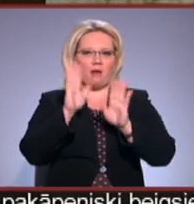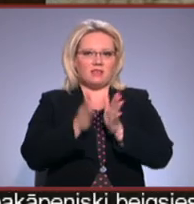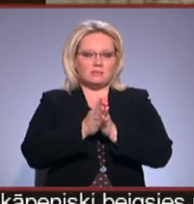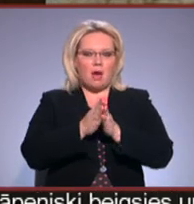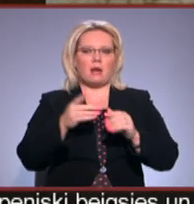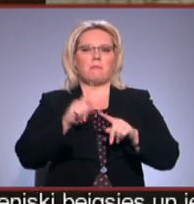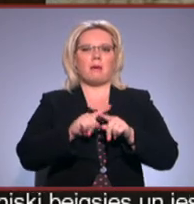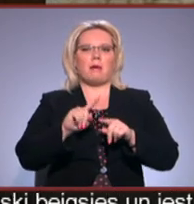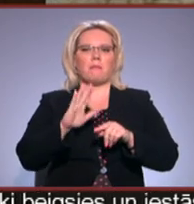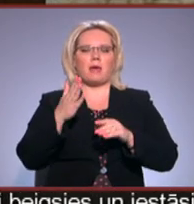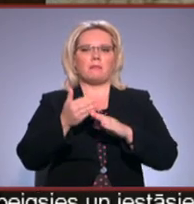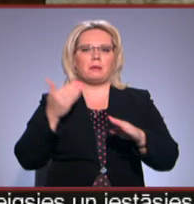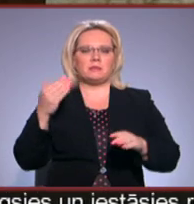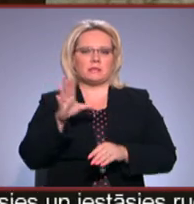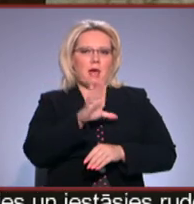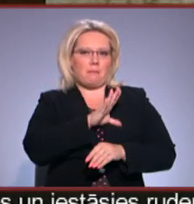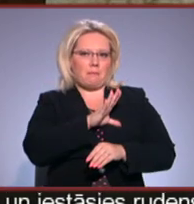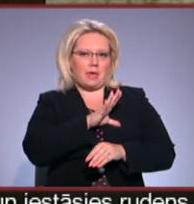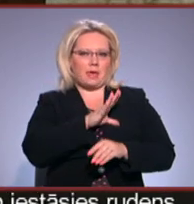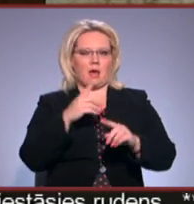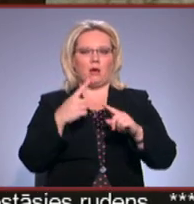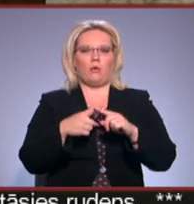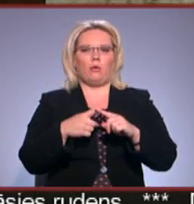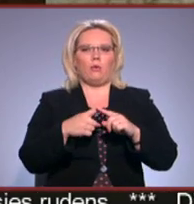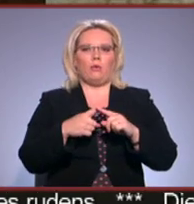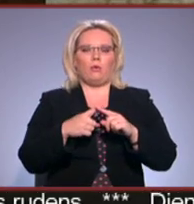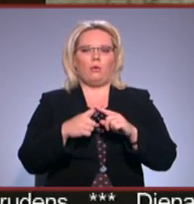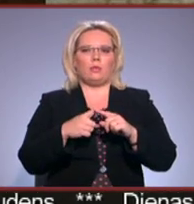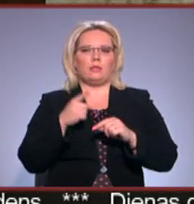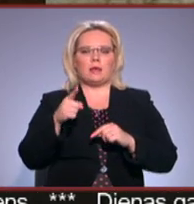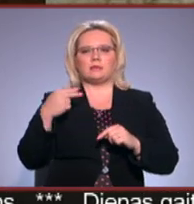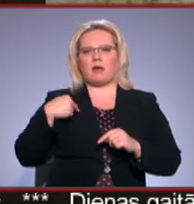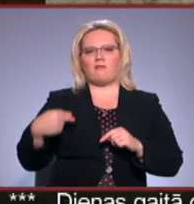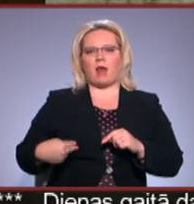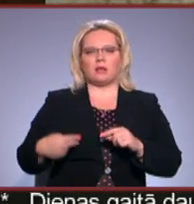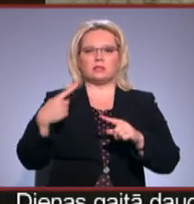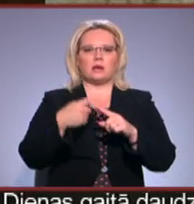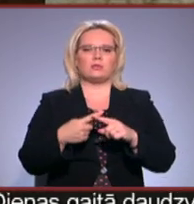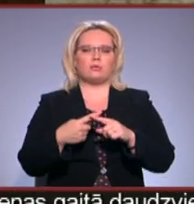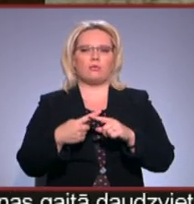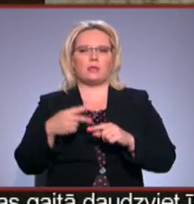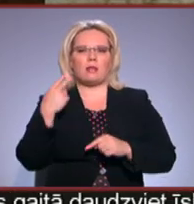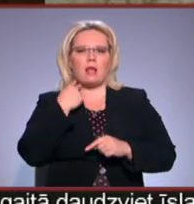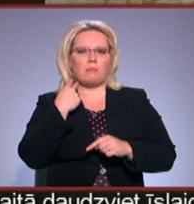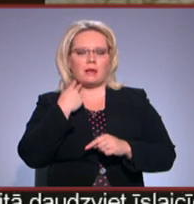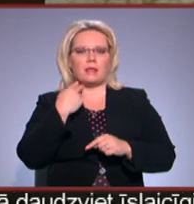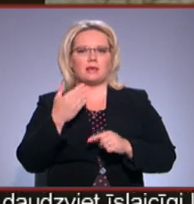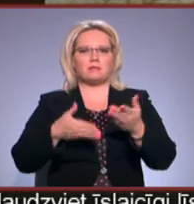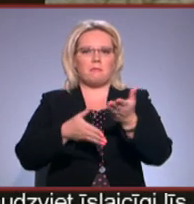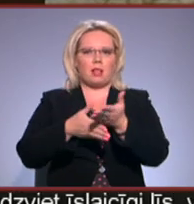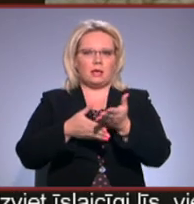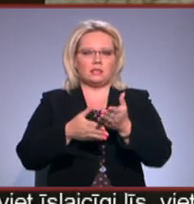Ja pirms tam bija, vēl bija kaut kādas cerības, ka ar Francijas un Lielbritānijas